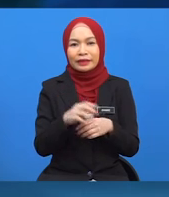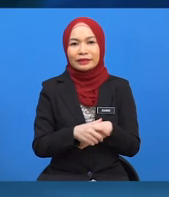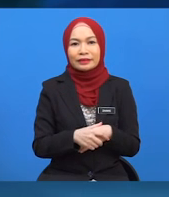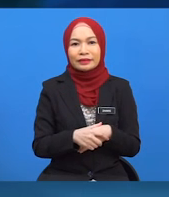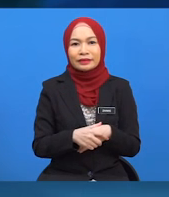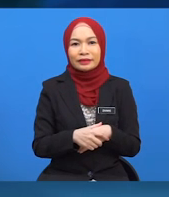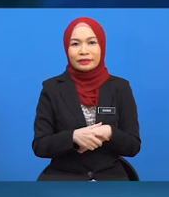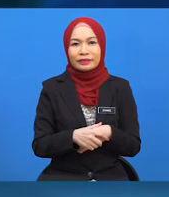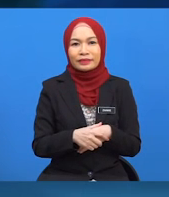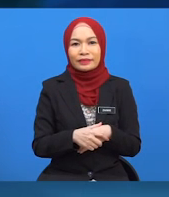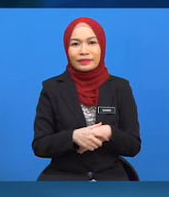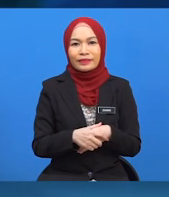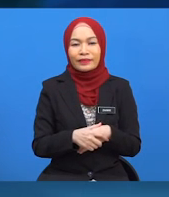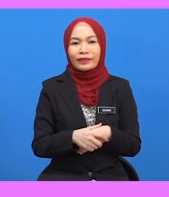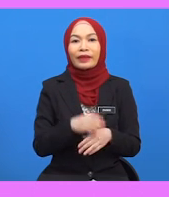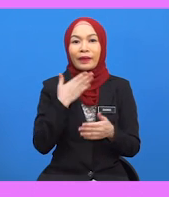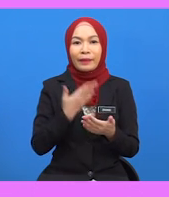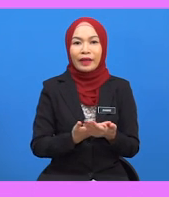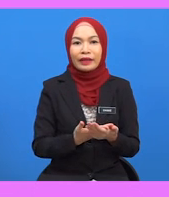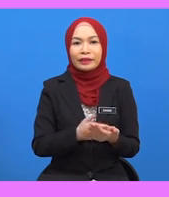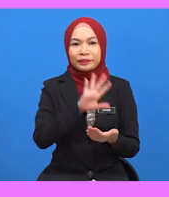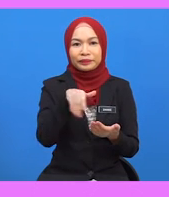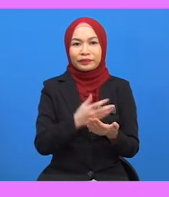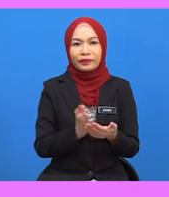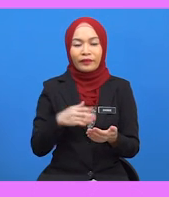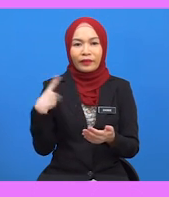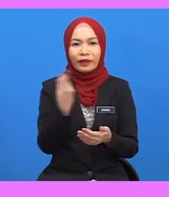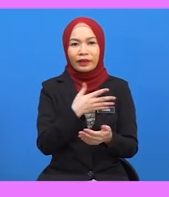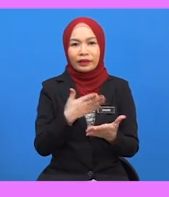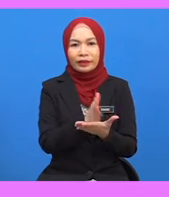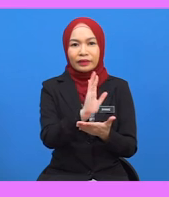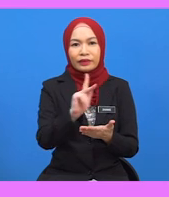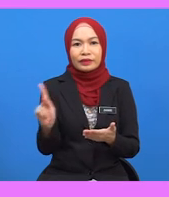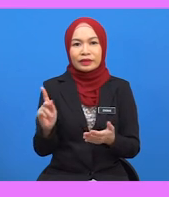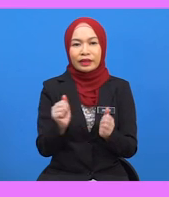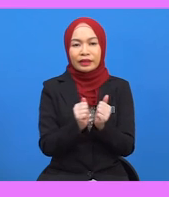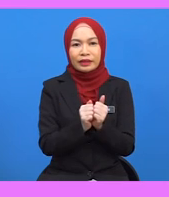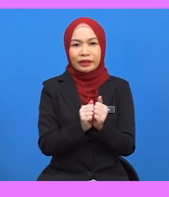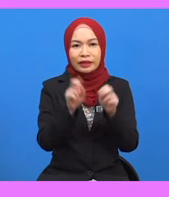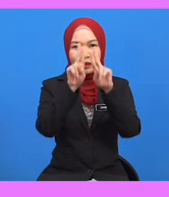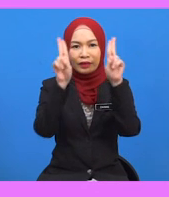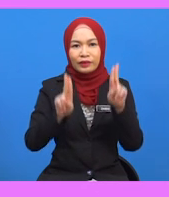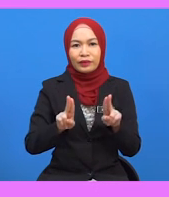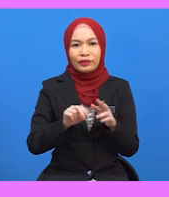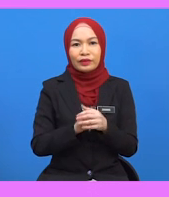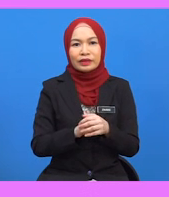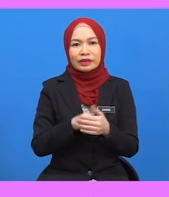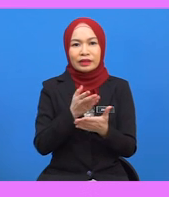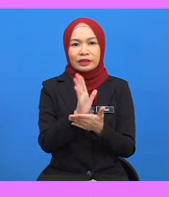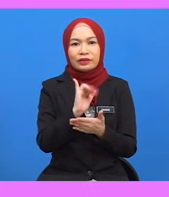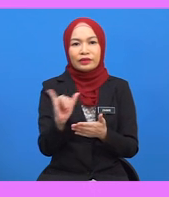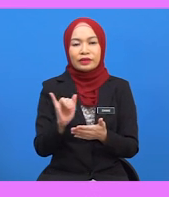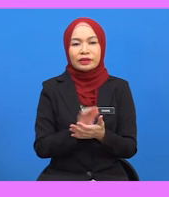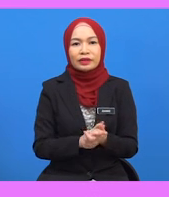Baiklah, murid-murid. Kita teruskan dengan uji minda yang kedua pula. Lihat sudoku yang